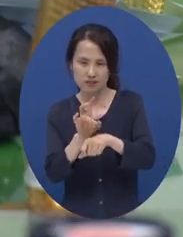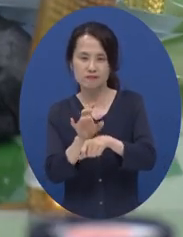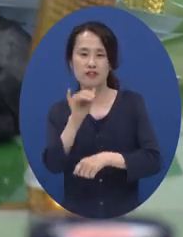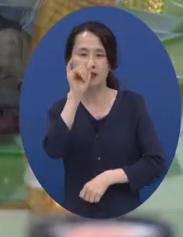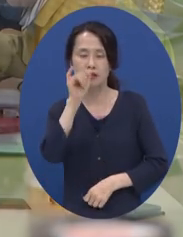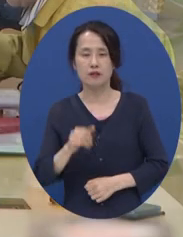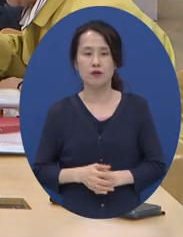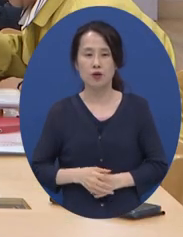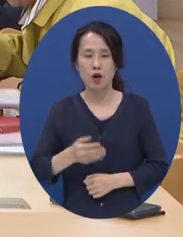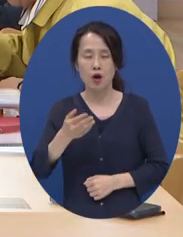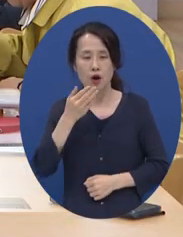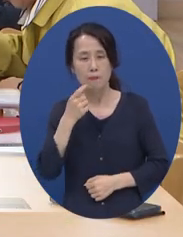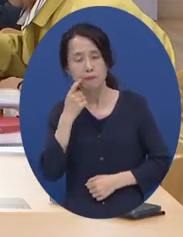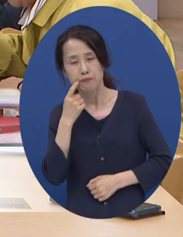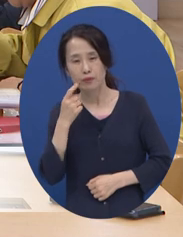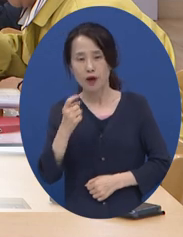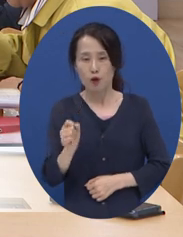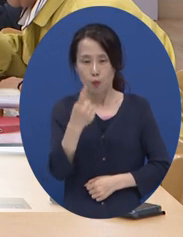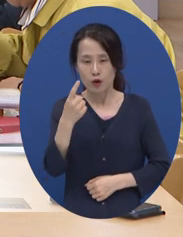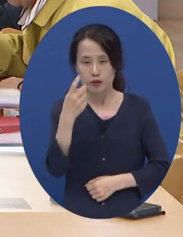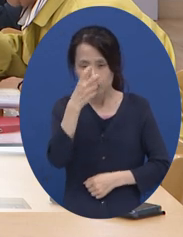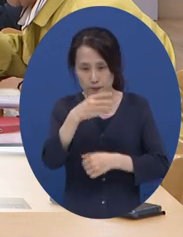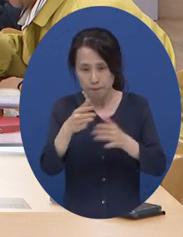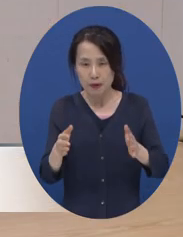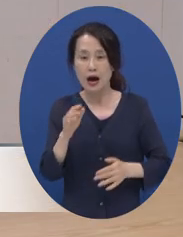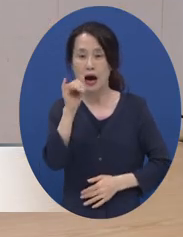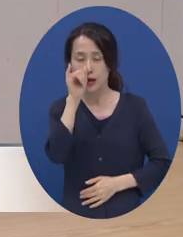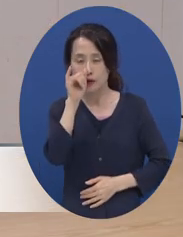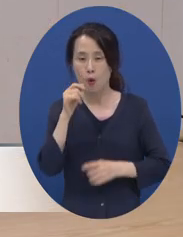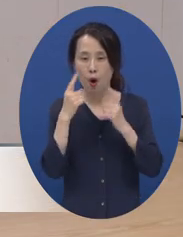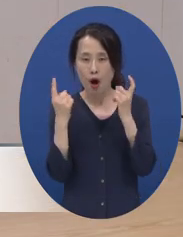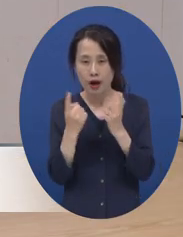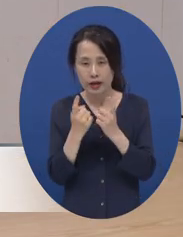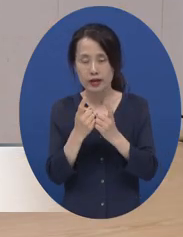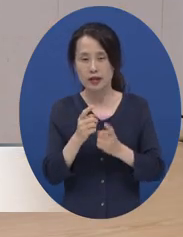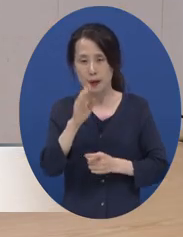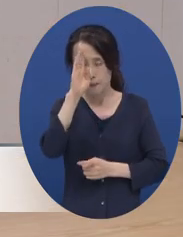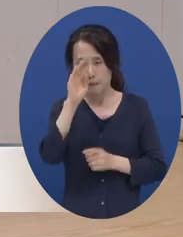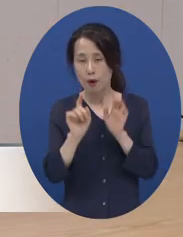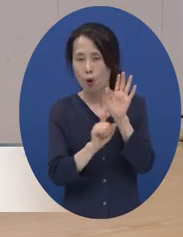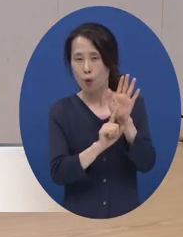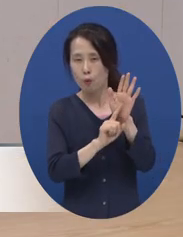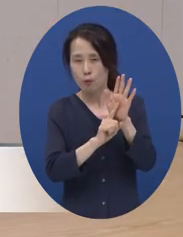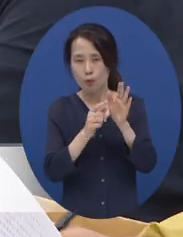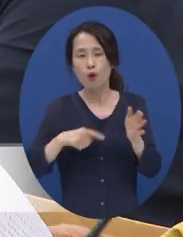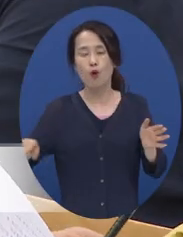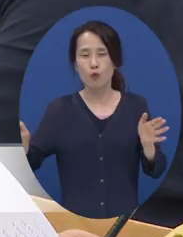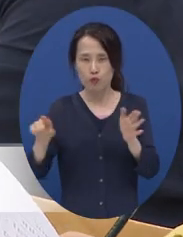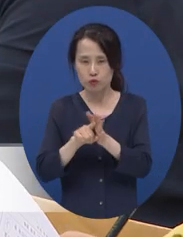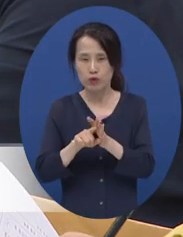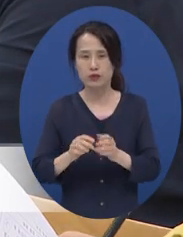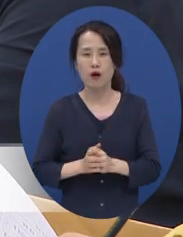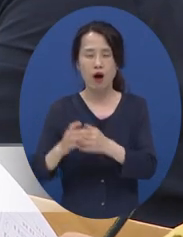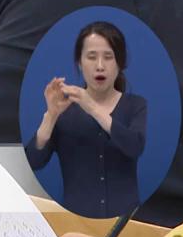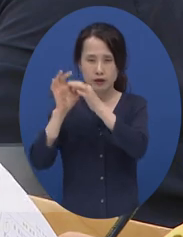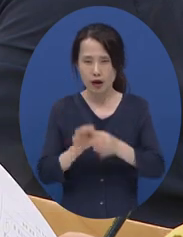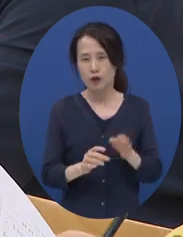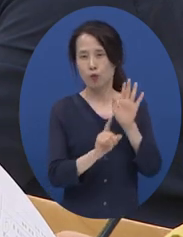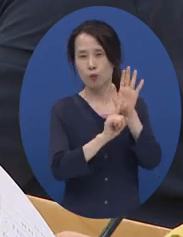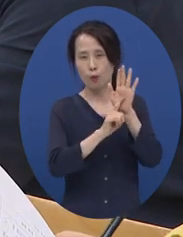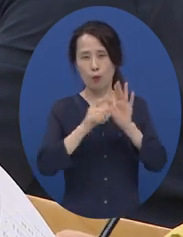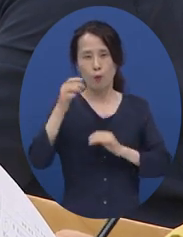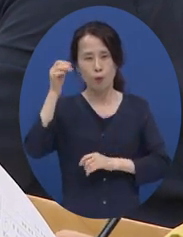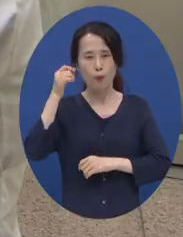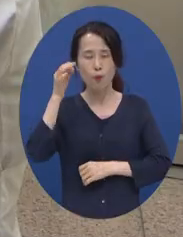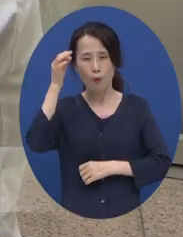유지합니다 식중독 원인 조사 반은 3시가 도 하고 개인 감염병 예방수칙 홍보를 통해 식중독 발생 위험을 축소 할